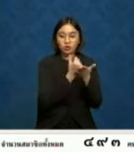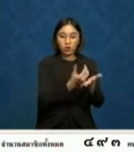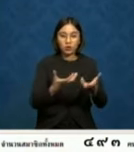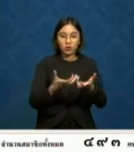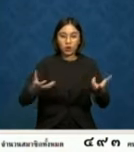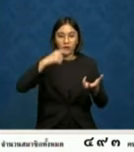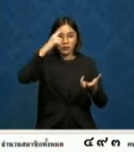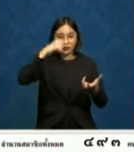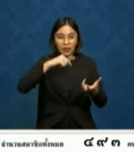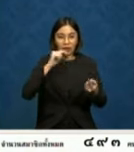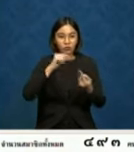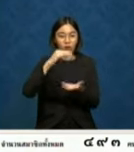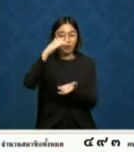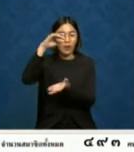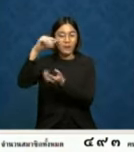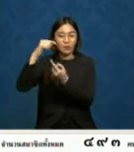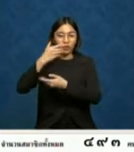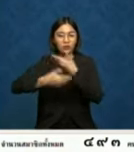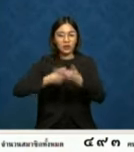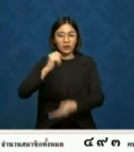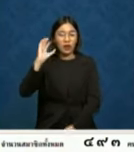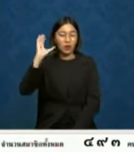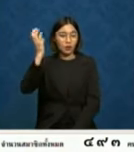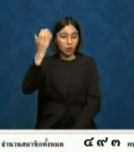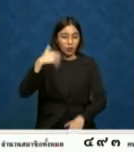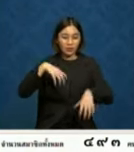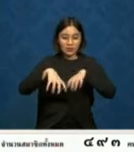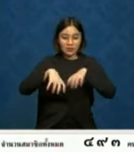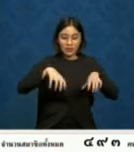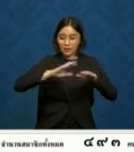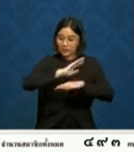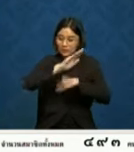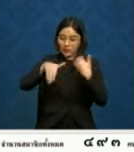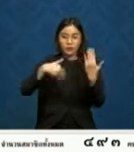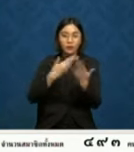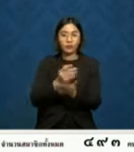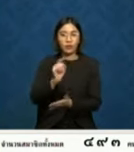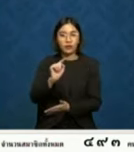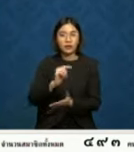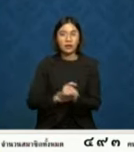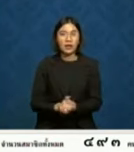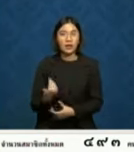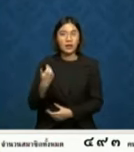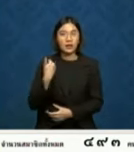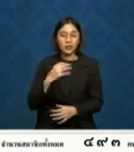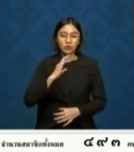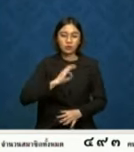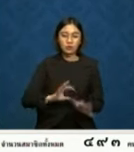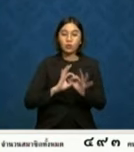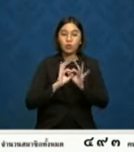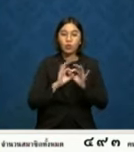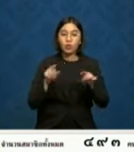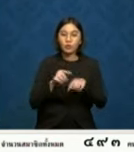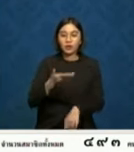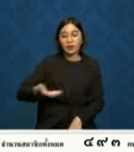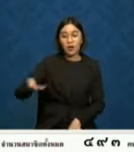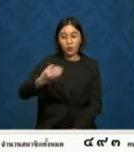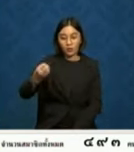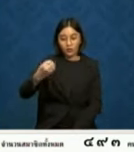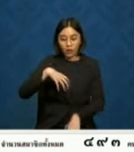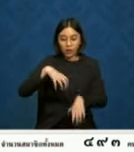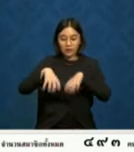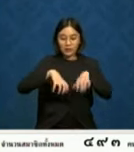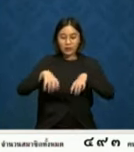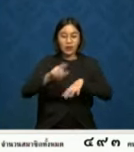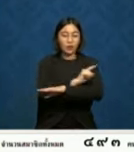ไทยไปสู่ตลาดโลกเรื่องของการจัดงานในภาพรวมเองก็ตามนะครับเอ่อก็มีข้อห่วงใยอย่างที่ท่านได้เรียนนะครับเรื่องของการจัด